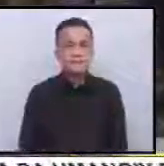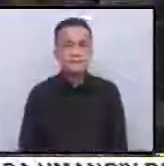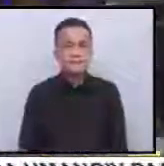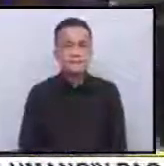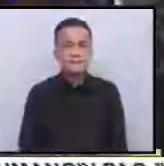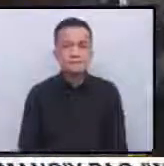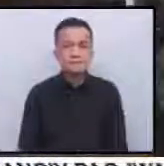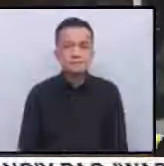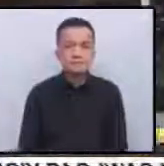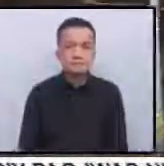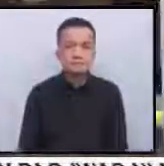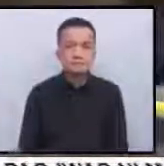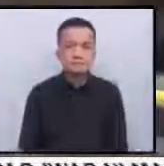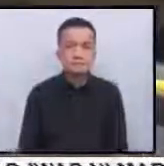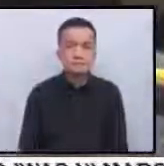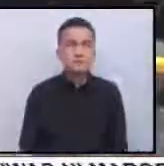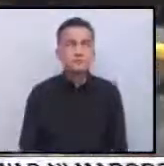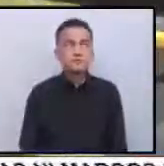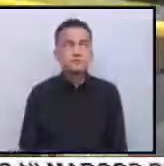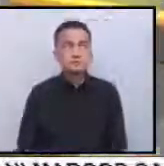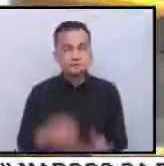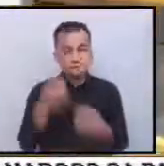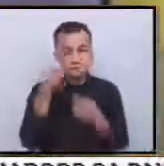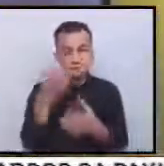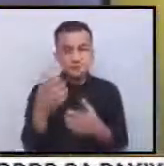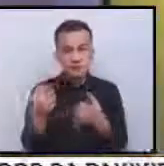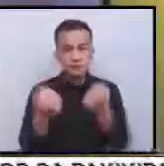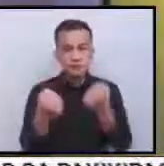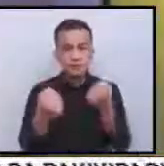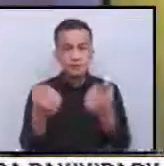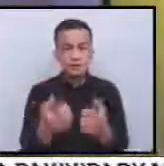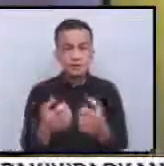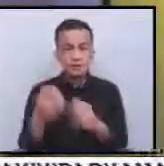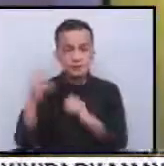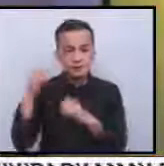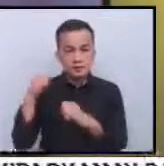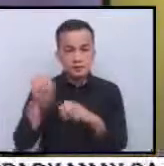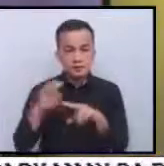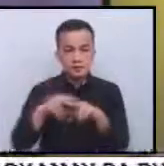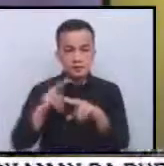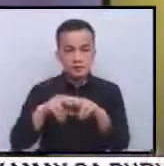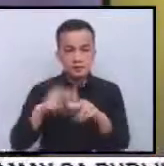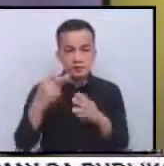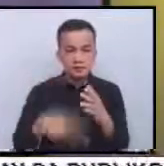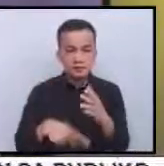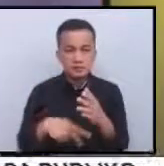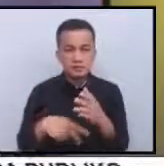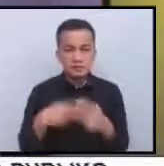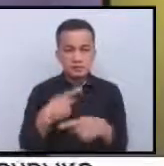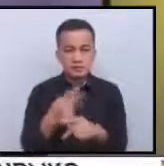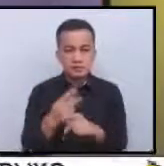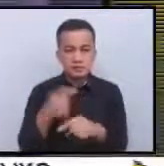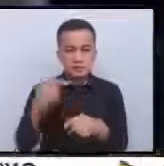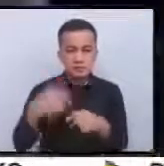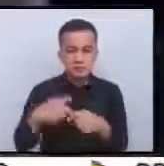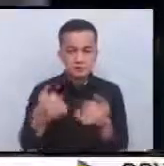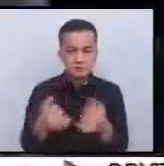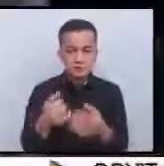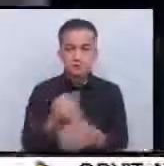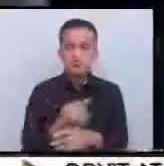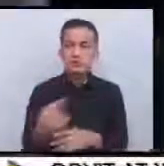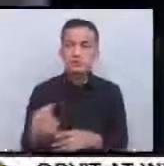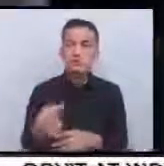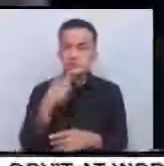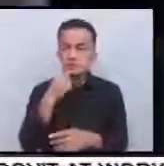Abiso po sa mga motorista. Asahan na namang tataas ang presyo ng mga produktong petrolyo sa ligong ito. Ayon sa abiso ng